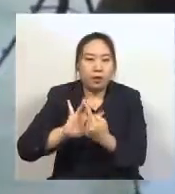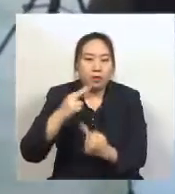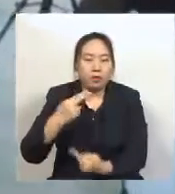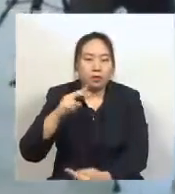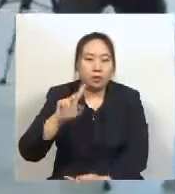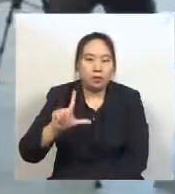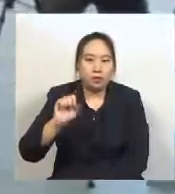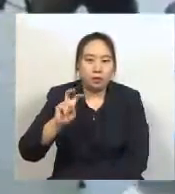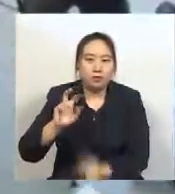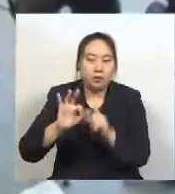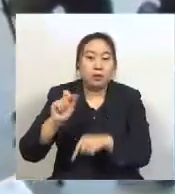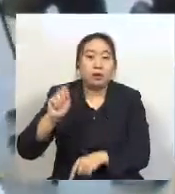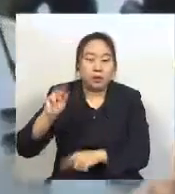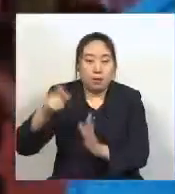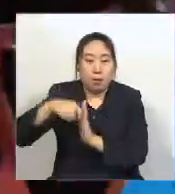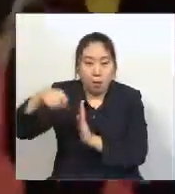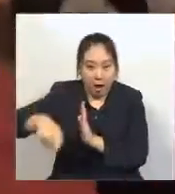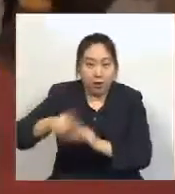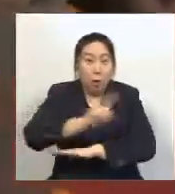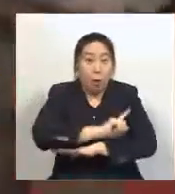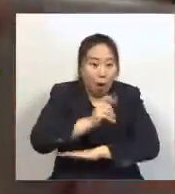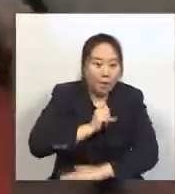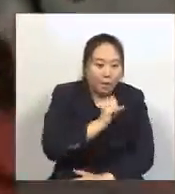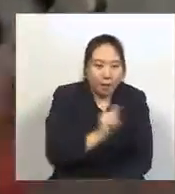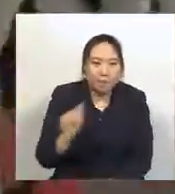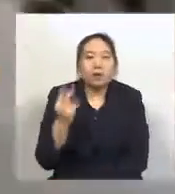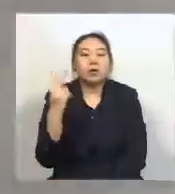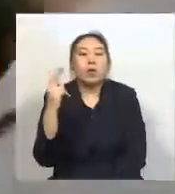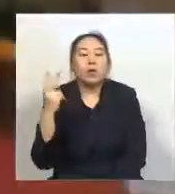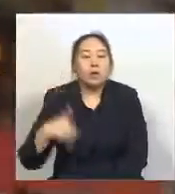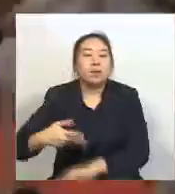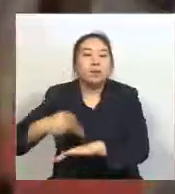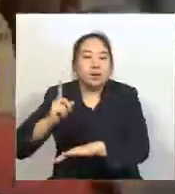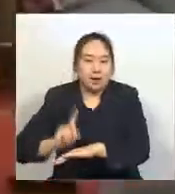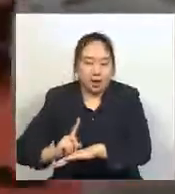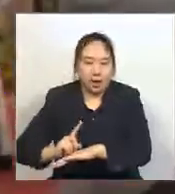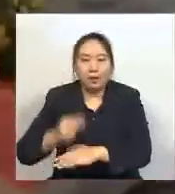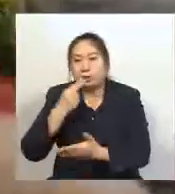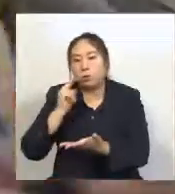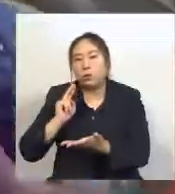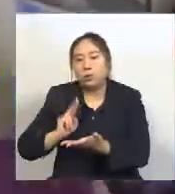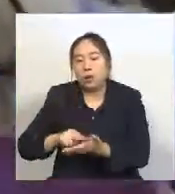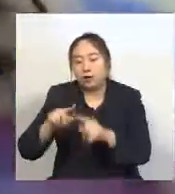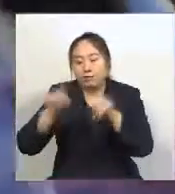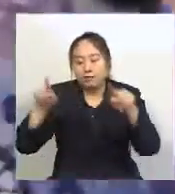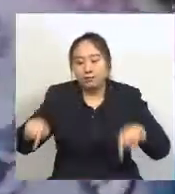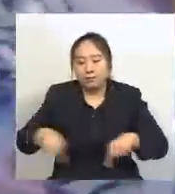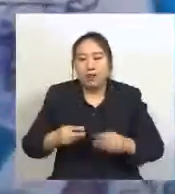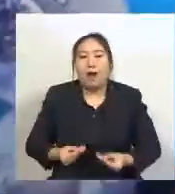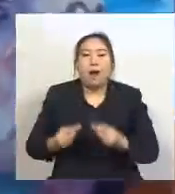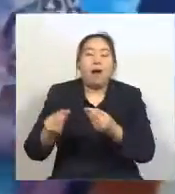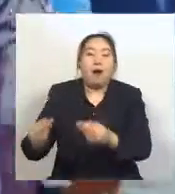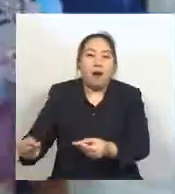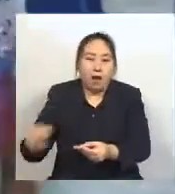ชสีมาวันเดียวนี้ไป2จังหวัดเลยนะคะไปเป็นประธานพิธีมอบหนังสืออนุญาตเข้าทำประโยชน์ในเขตปฏิรูป